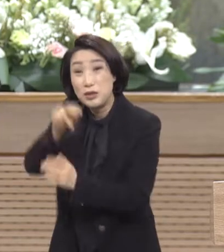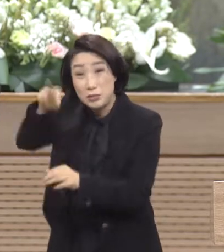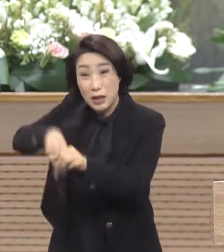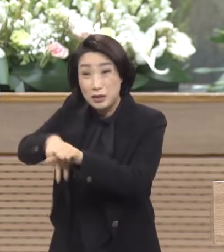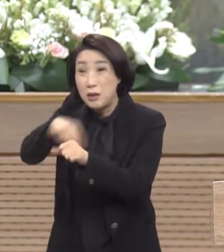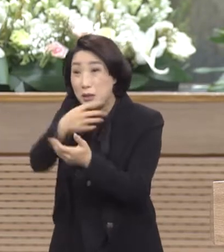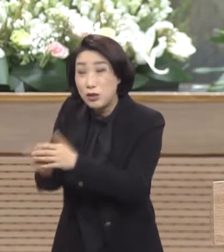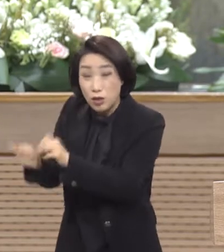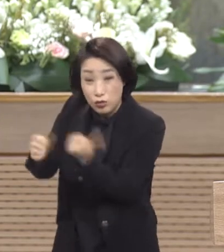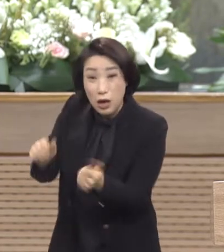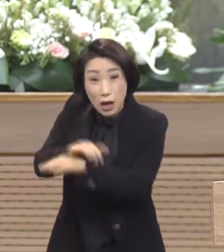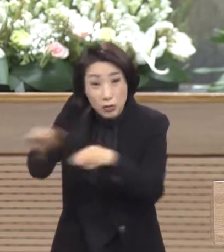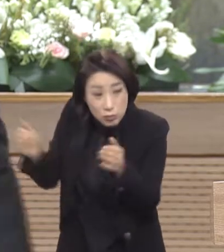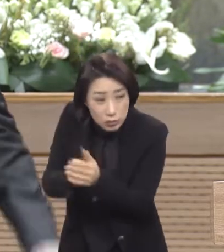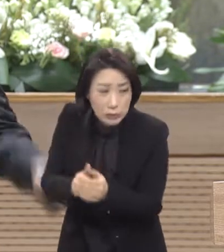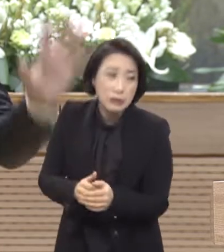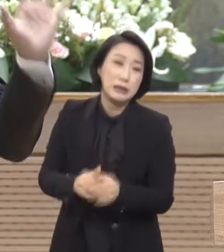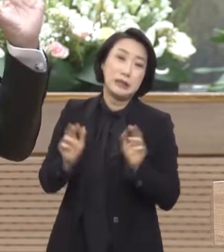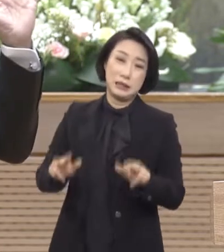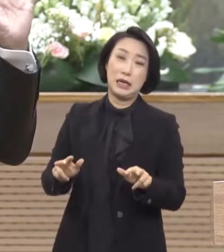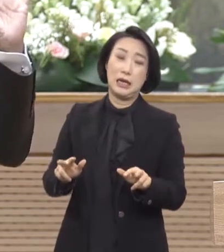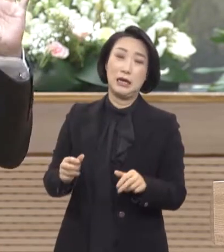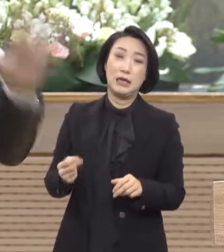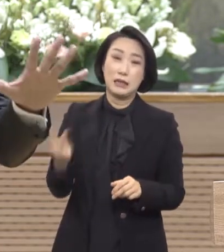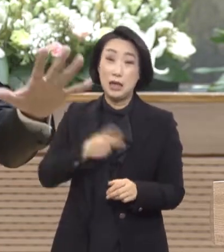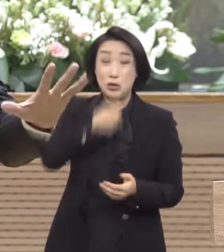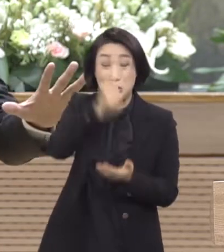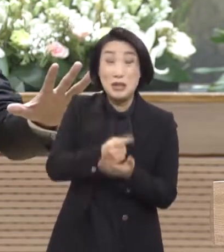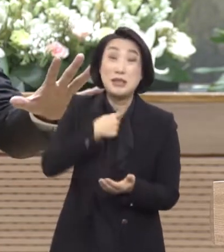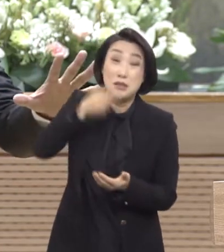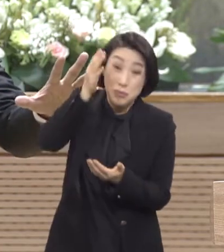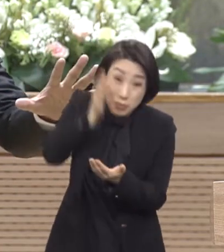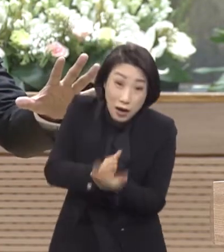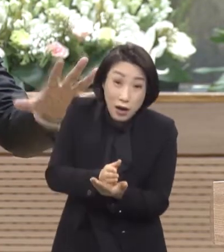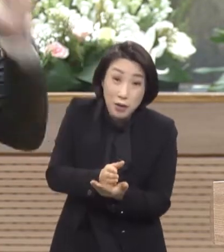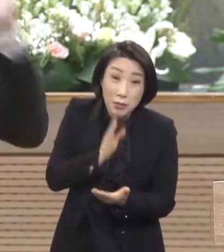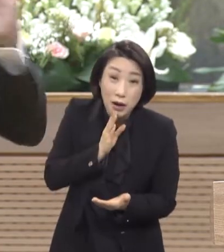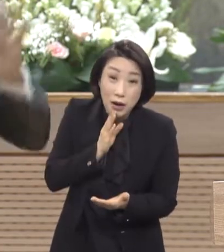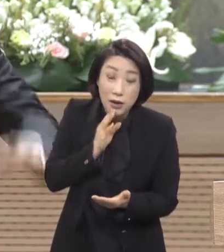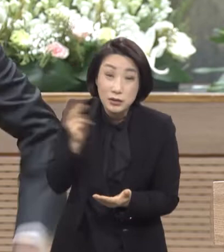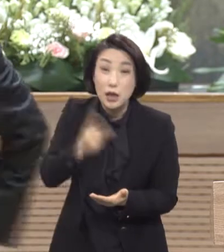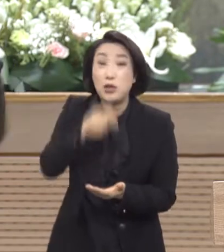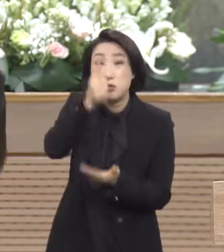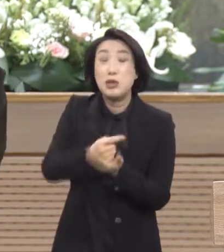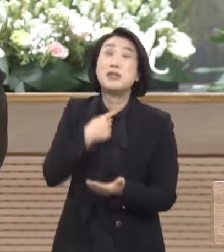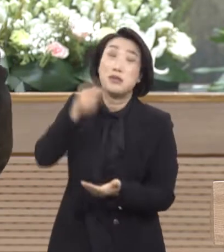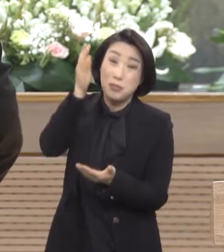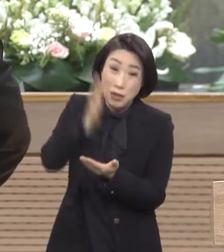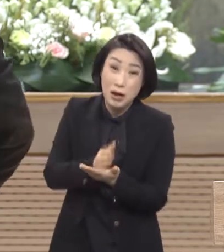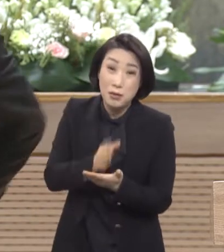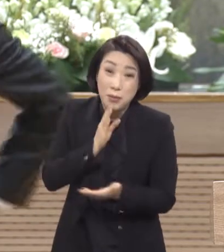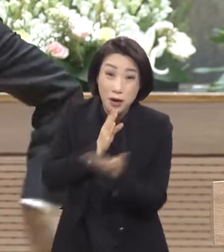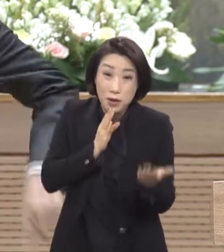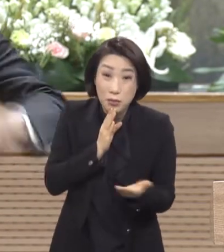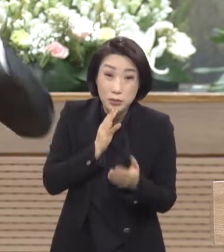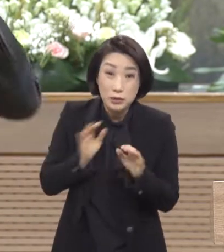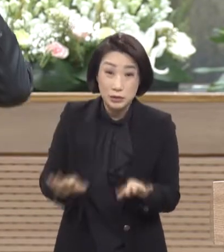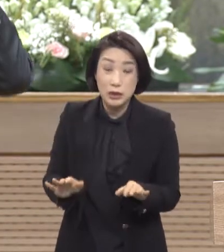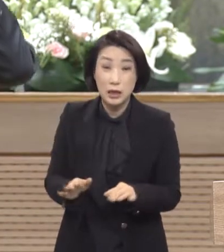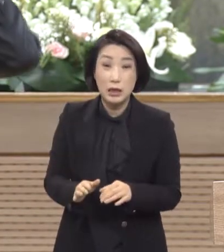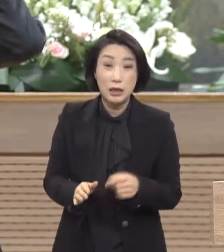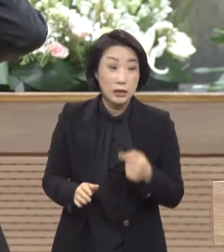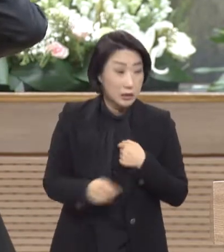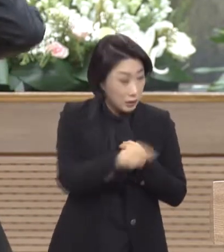죽어서 해결했어. 이제는 다시는 죄를 짓지 마. 다시는 죄를 짓지 마.